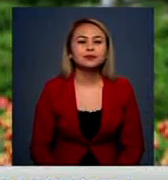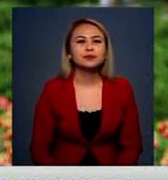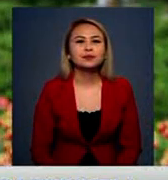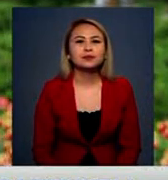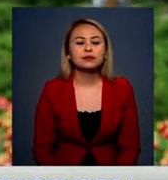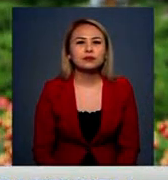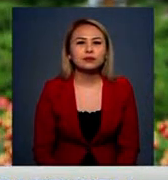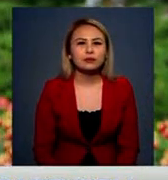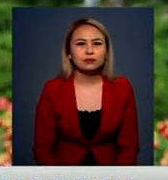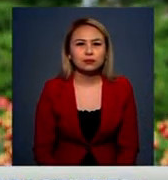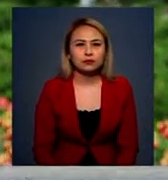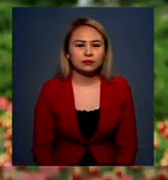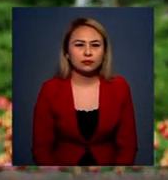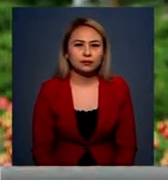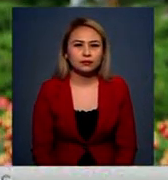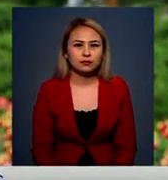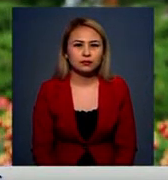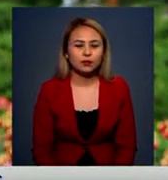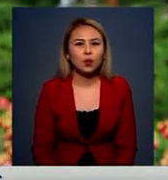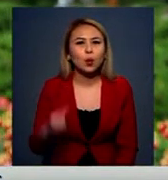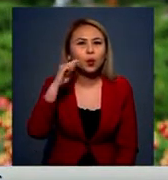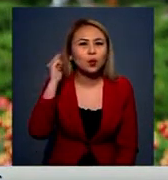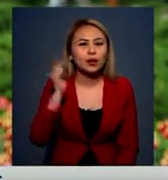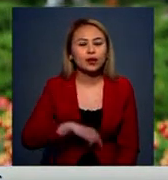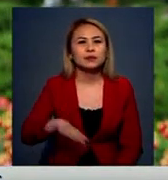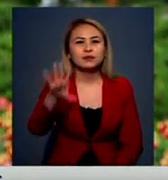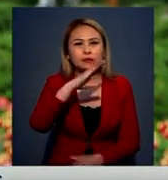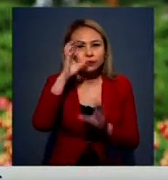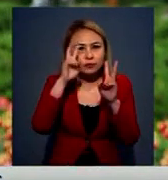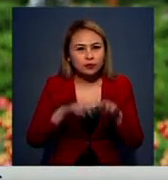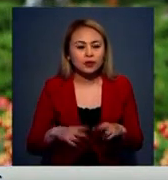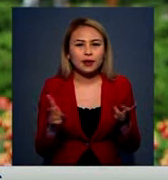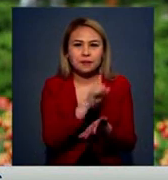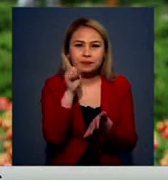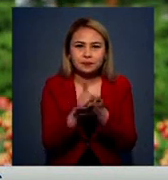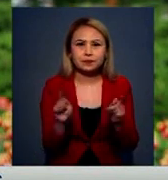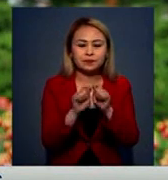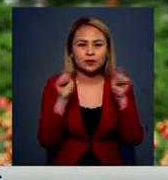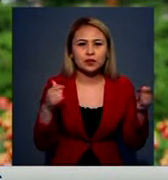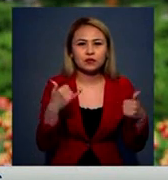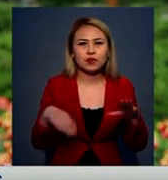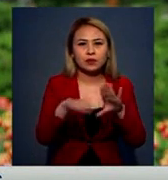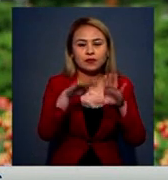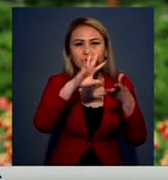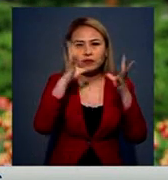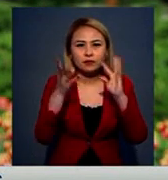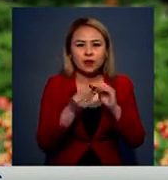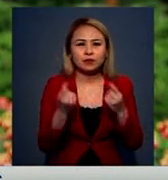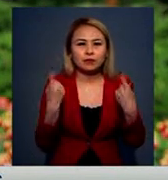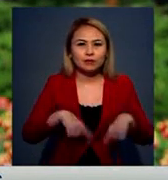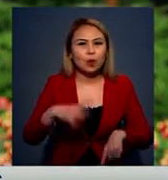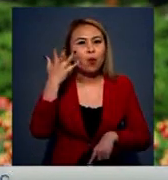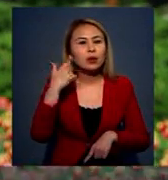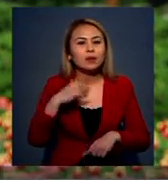Марш за науку он международное событие. Украина ұлттық зерттеу қорын құруымыз тиіс. Бұл қор осы салада қордаланып қалған